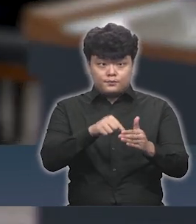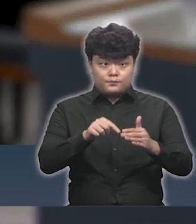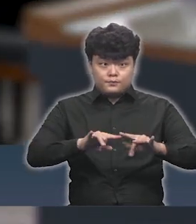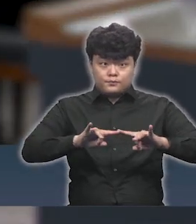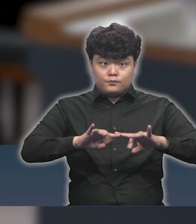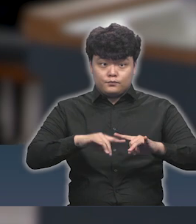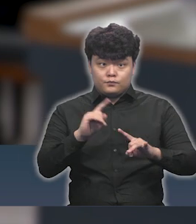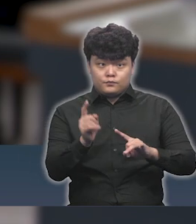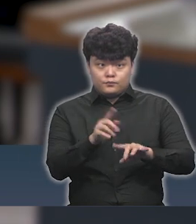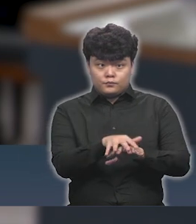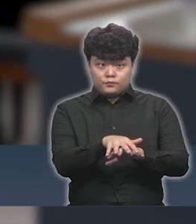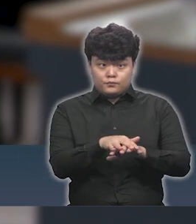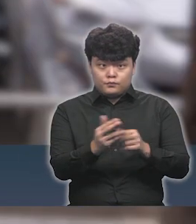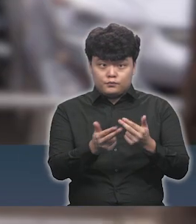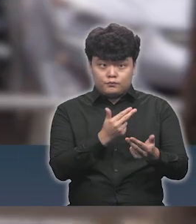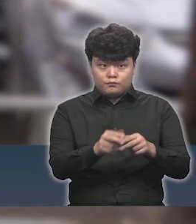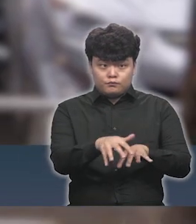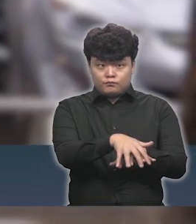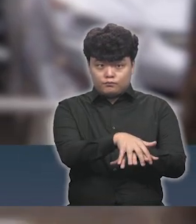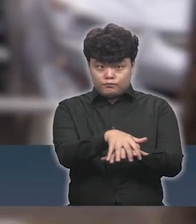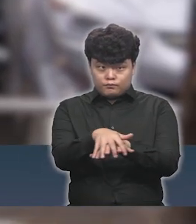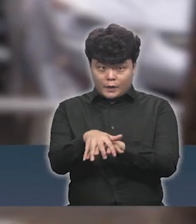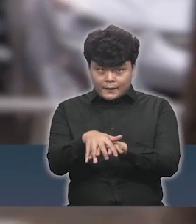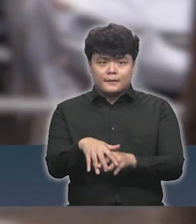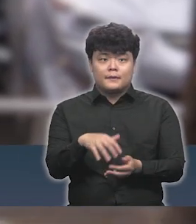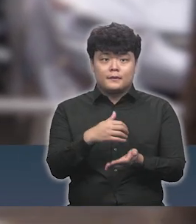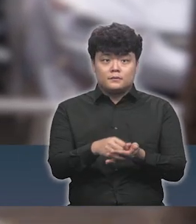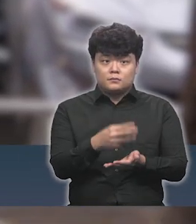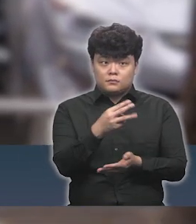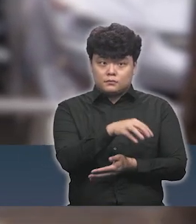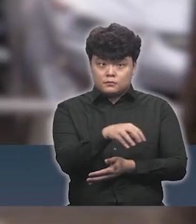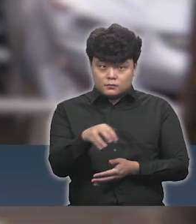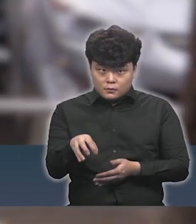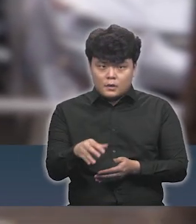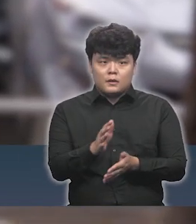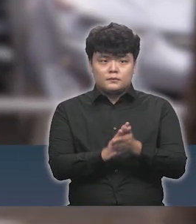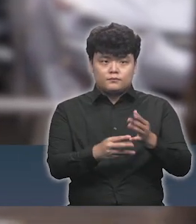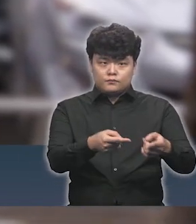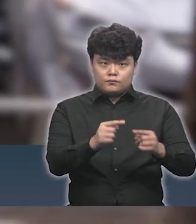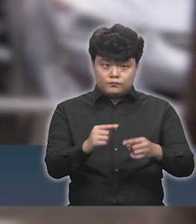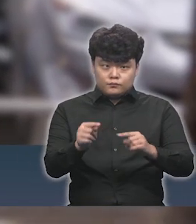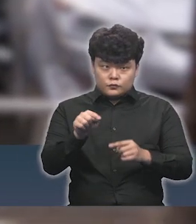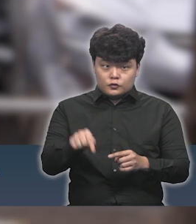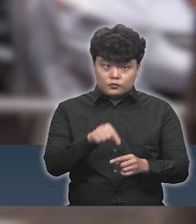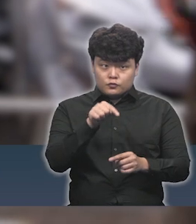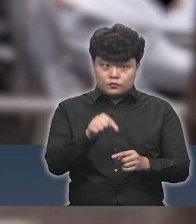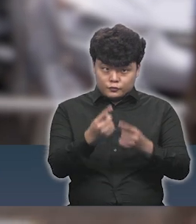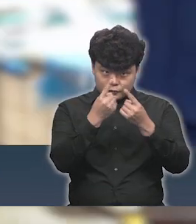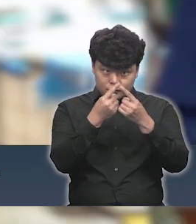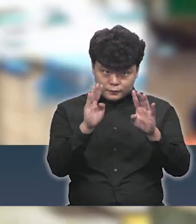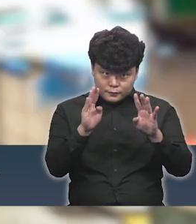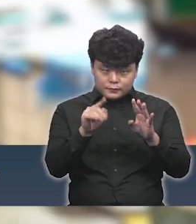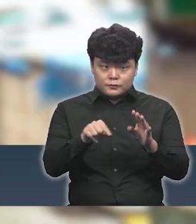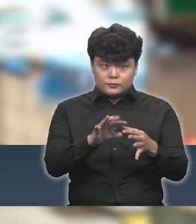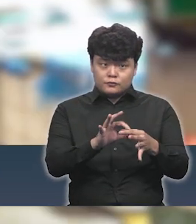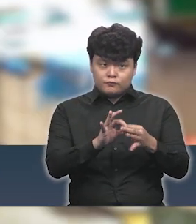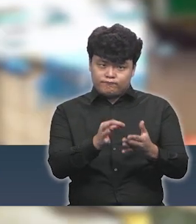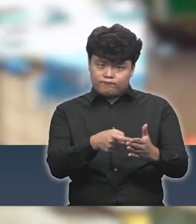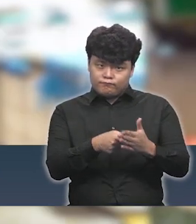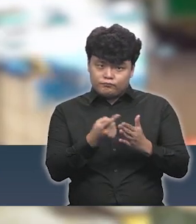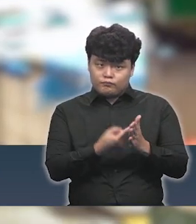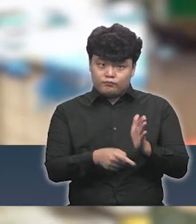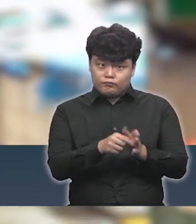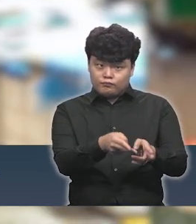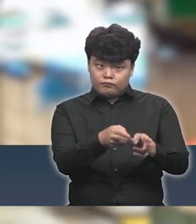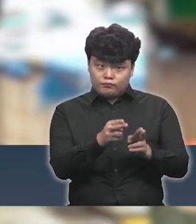실무 협의체 구성 에너지 기관 3사 컨소시엄 구성 및 사업 참여 대학 캠퍼스 에너지 효율화